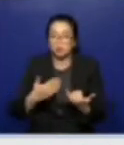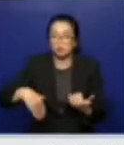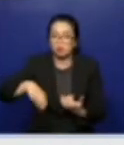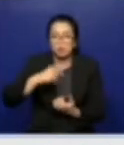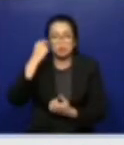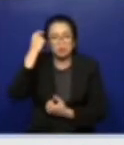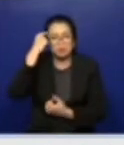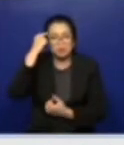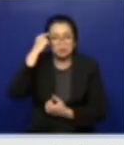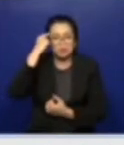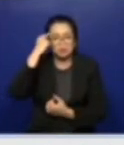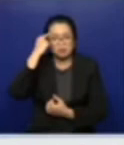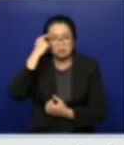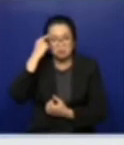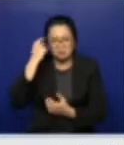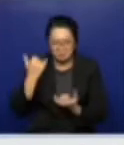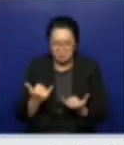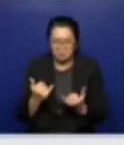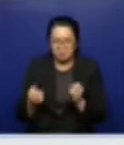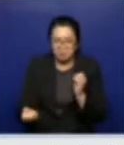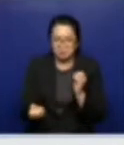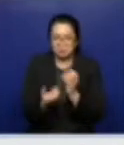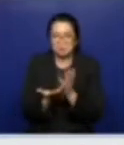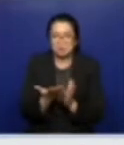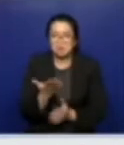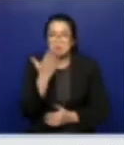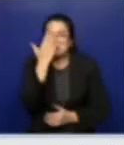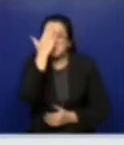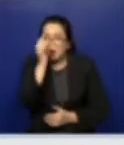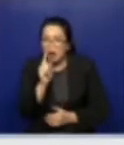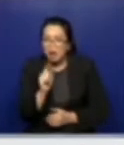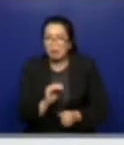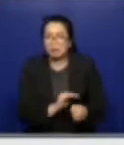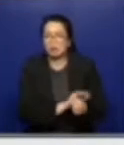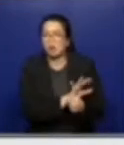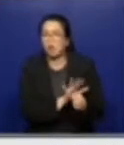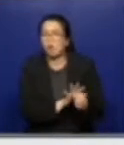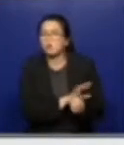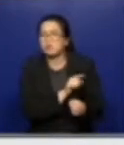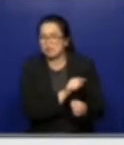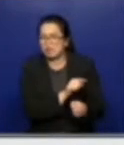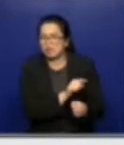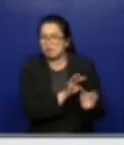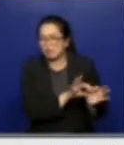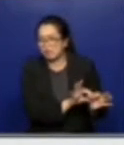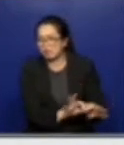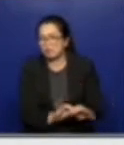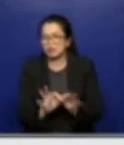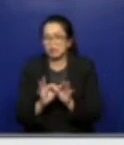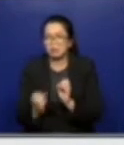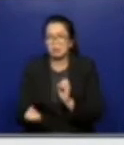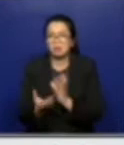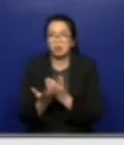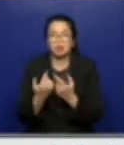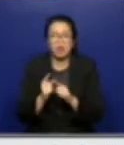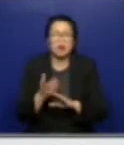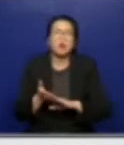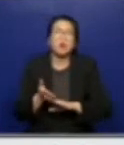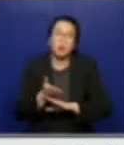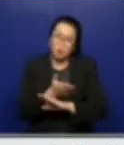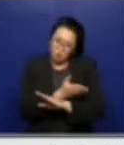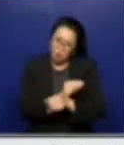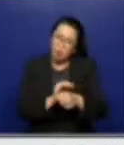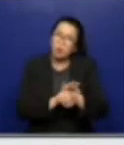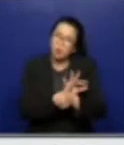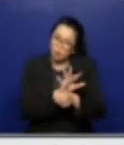อกว่ามันเป็นวิกฤตที่เกิดจากภาวะโควิดแต่ผมอยากจะชี้ให้เห็นอย่างนี้ครับว่าตั้งแต่ก่อนโควิดจะมาโควิดเริ่มมีข่